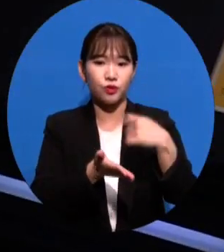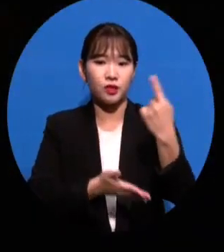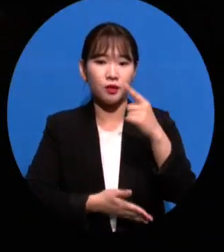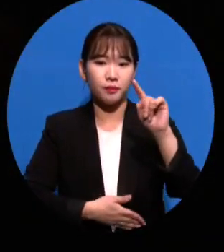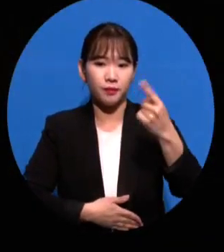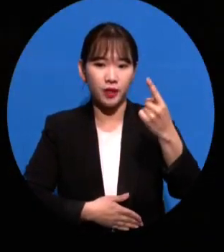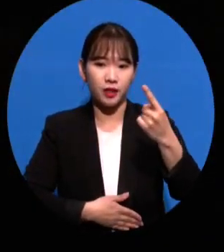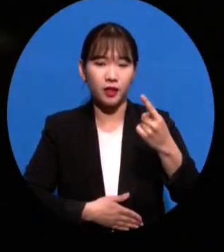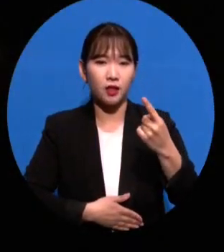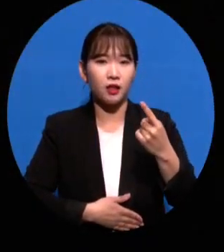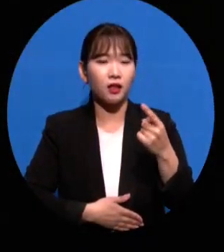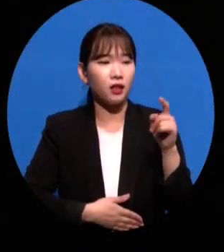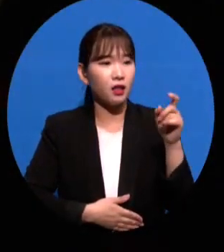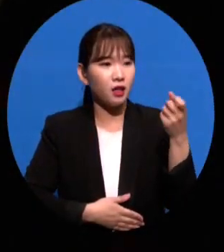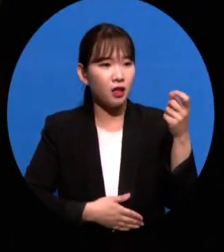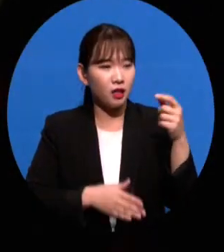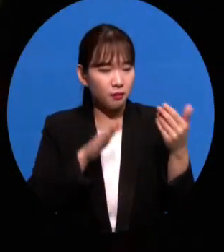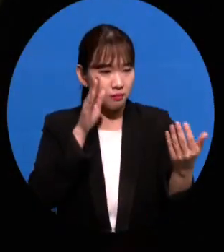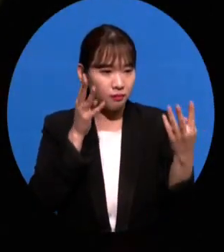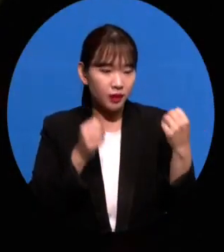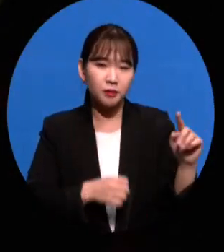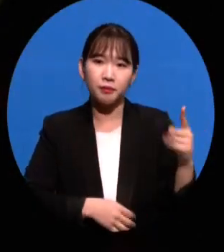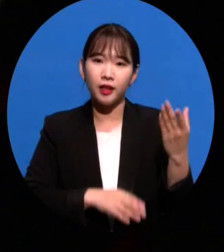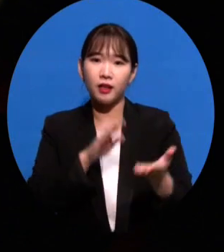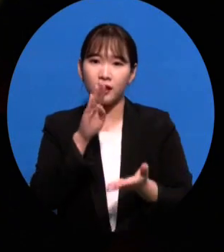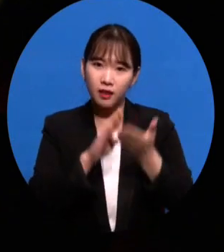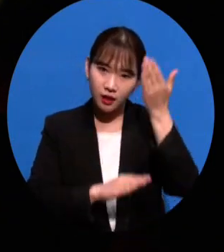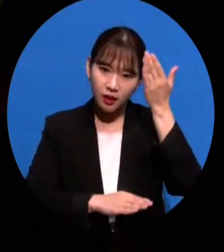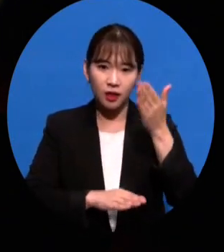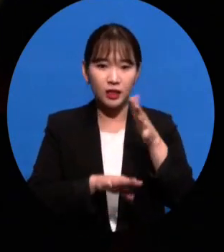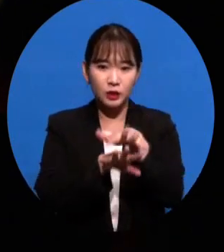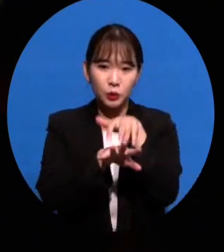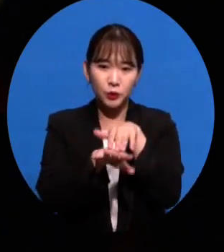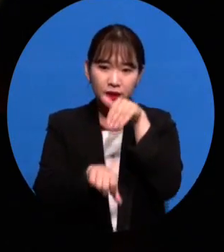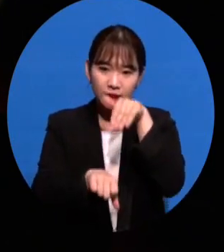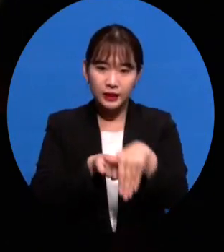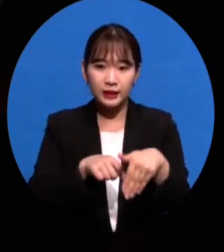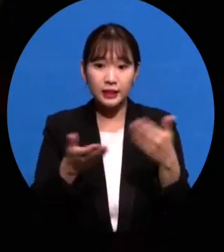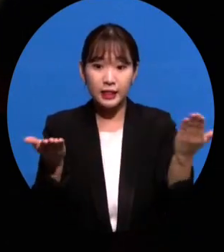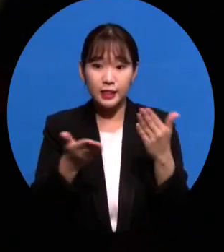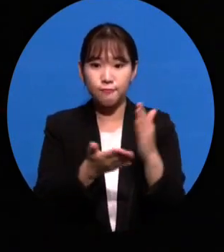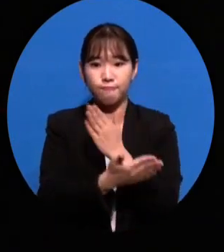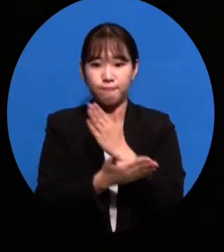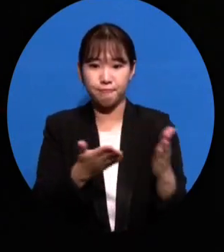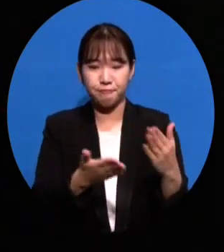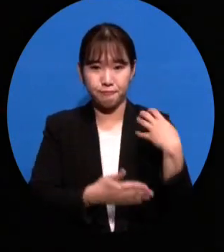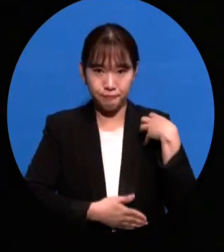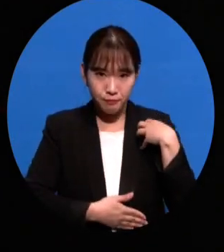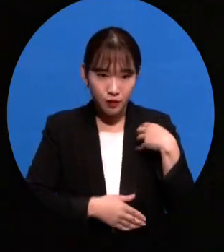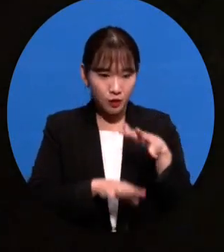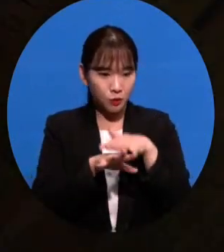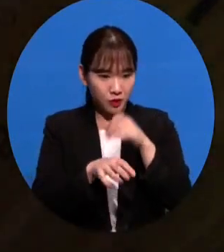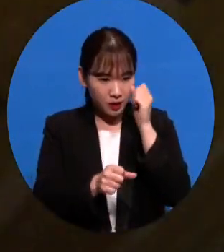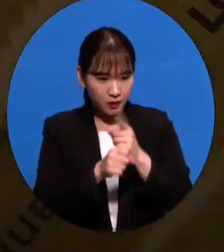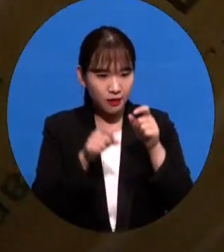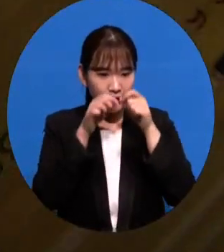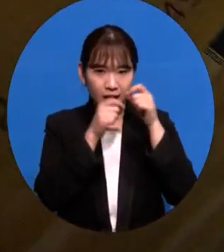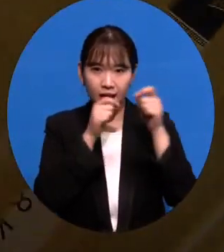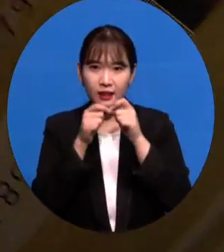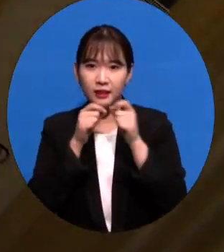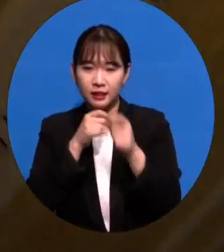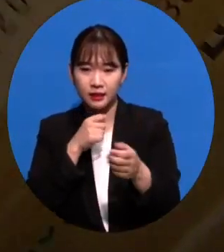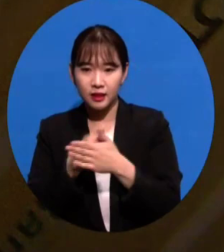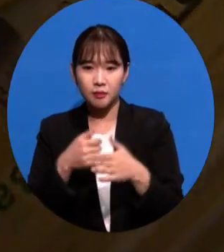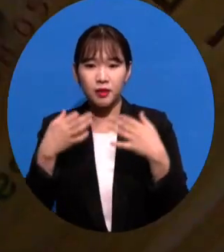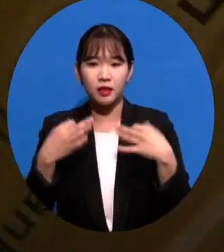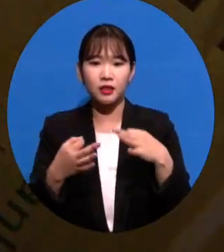달합니다. 수십 명에 많게는 수백 명이 점조직 형태로 역할을 나눠 조직적으로 사기 행각을 벌이다 보니